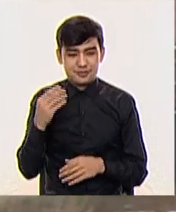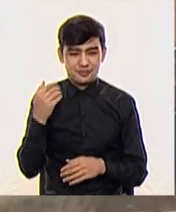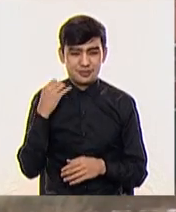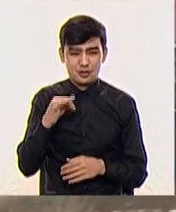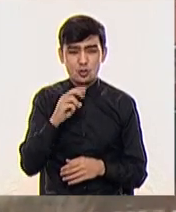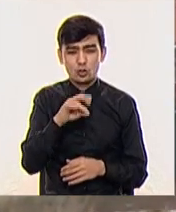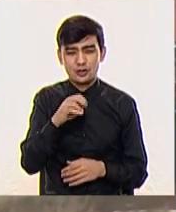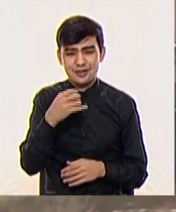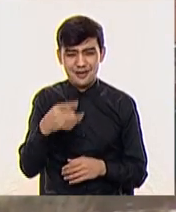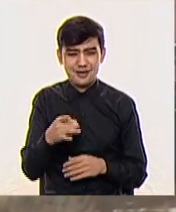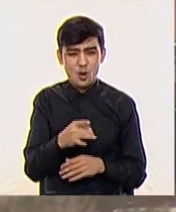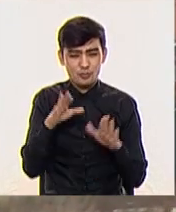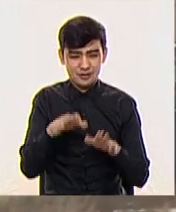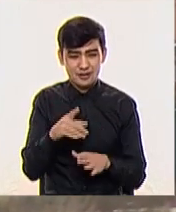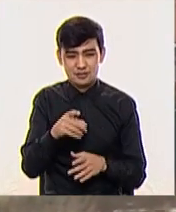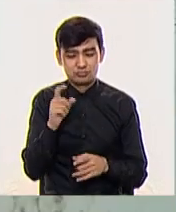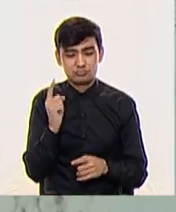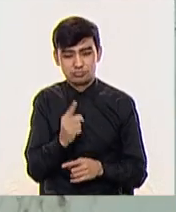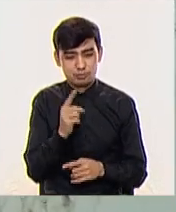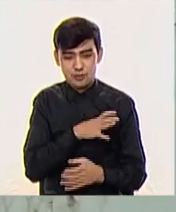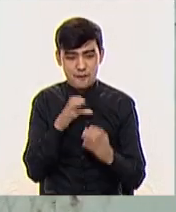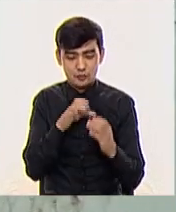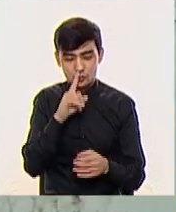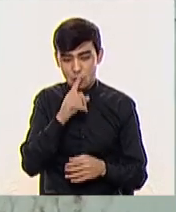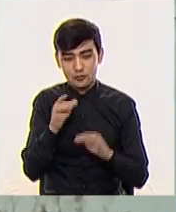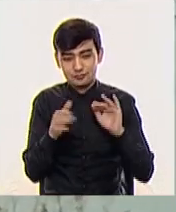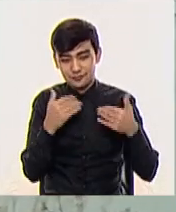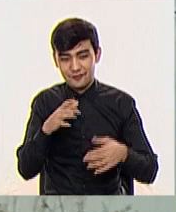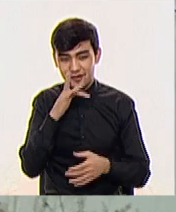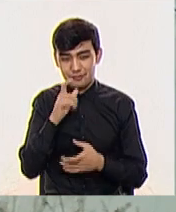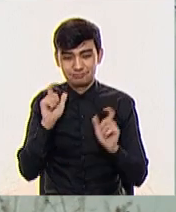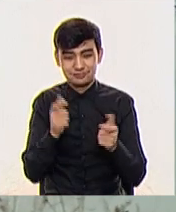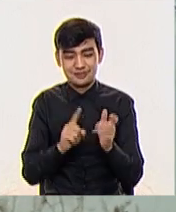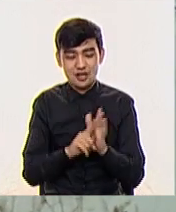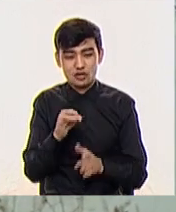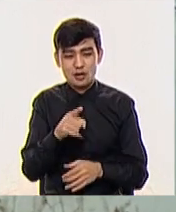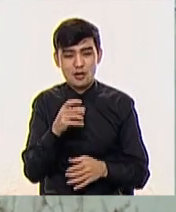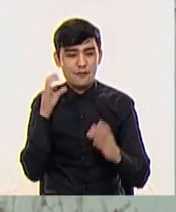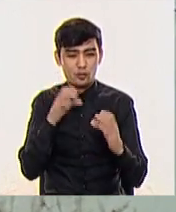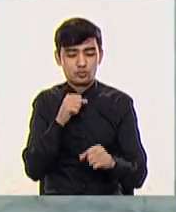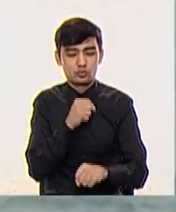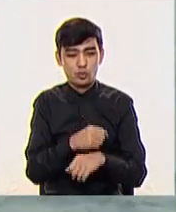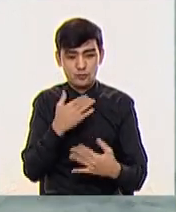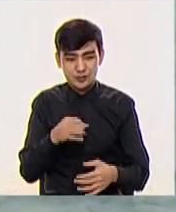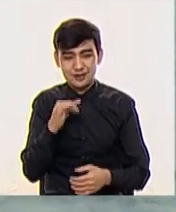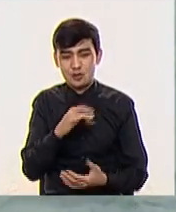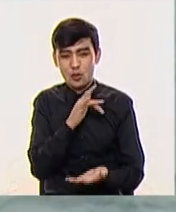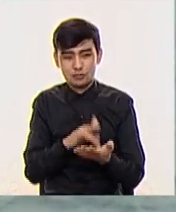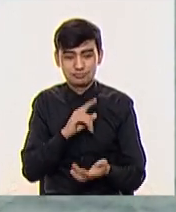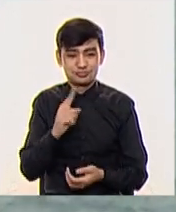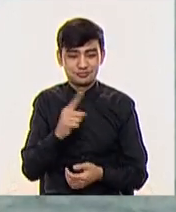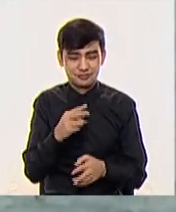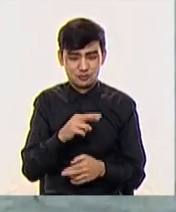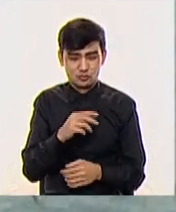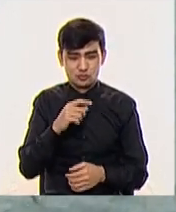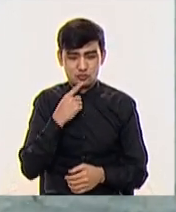Күнгей ықшамауданына қоғамдық көліктер қатынап тұрған. Бір жыл бұрын карантин басталғанда ол көліктер тоқтаған. Одан кейін қалаға барып келу